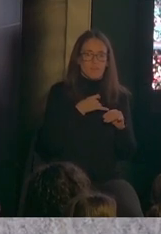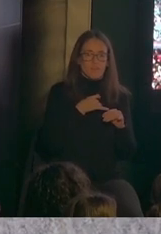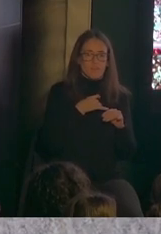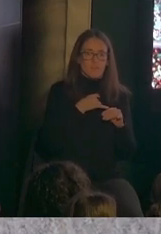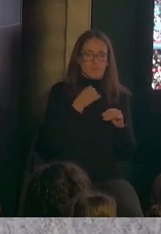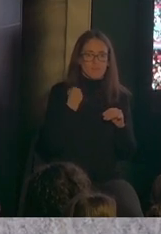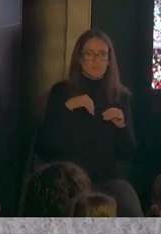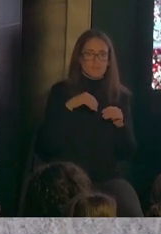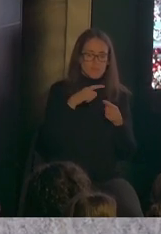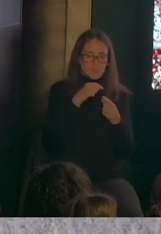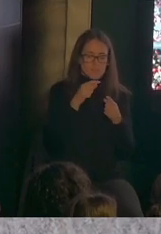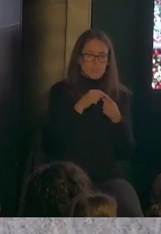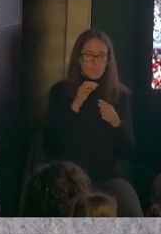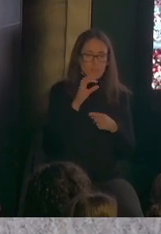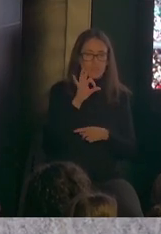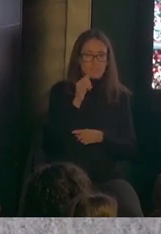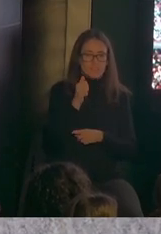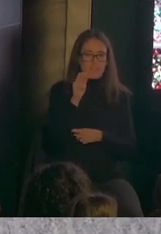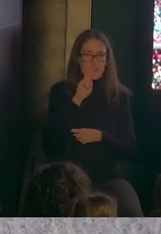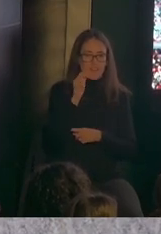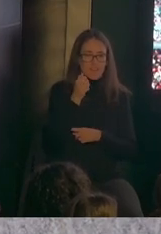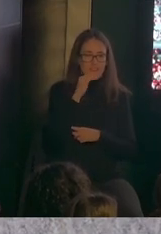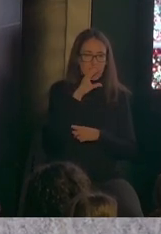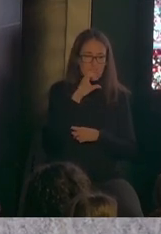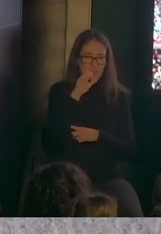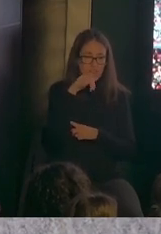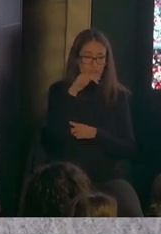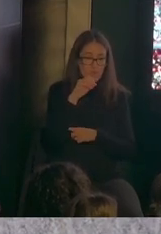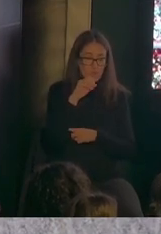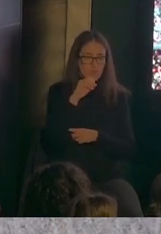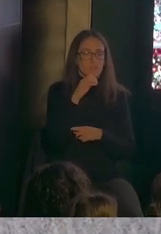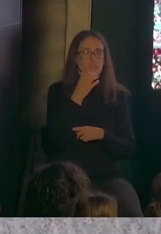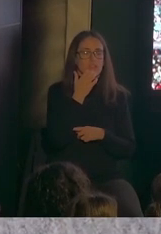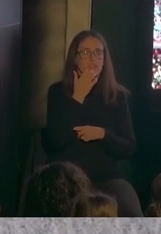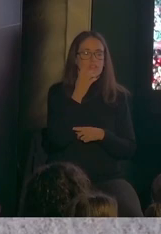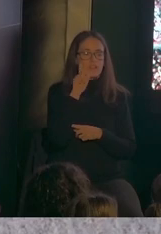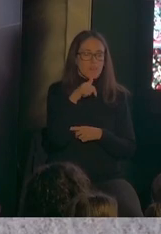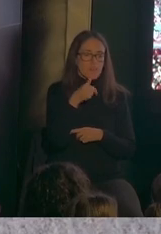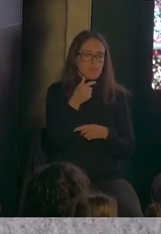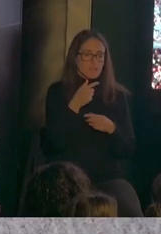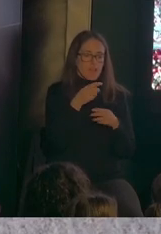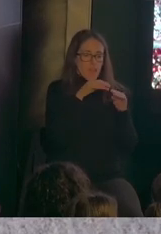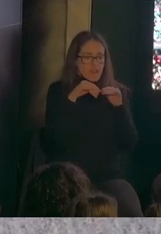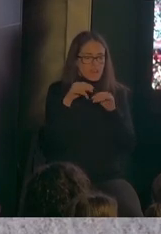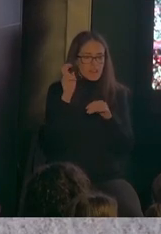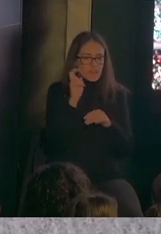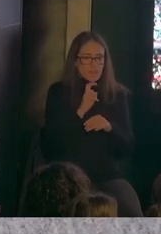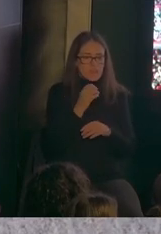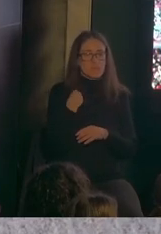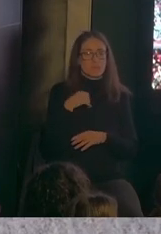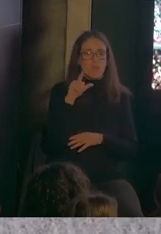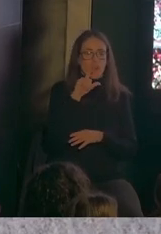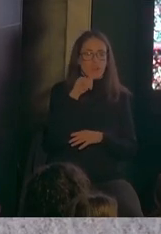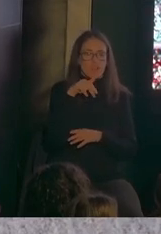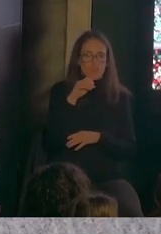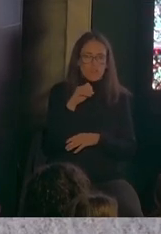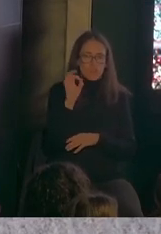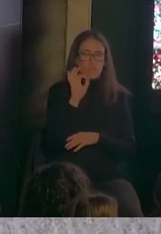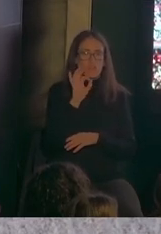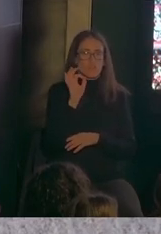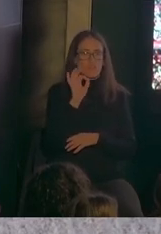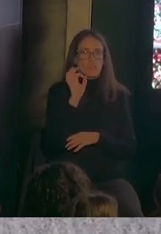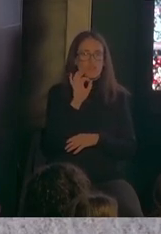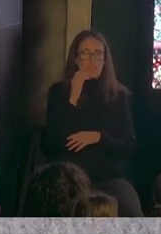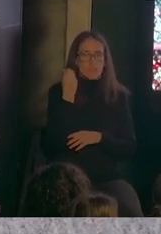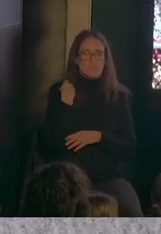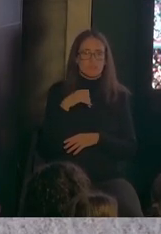que potser es coneix més amb aquest nom. I bueno, altres farines de llavors, com poden ser farines de lli, farines de